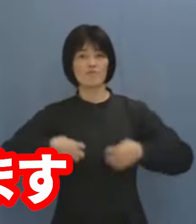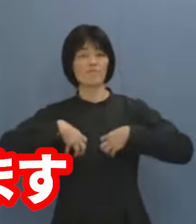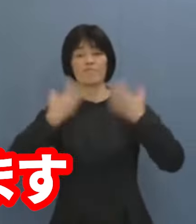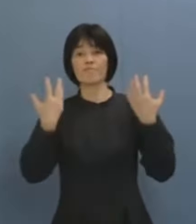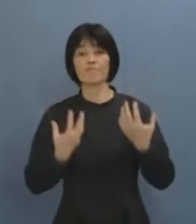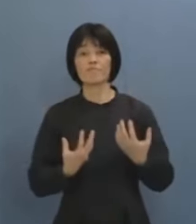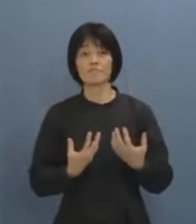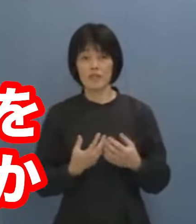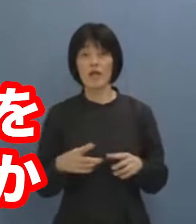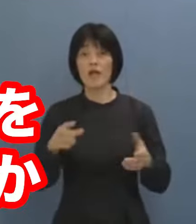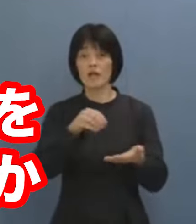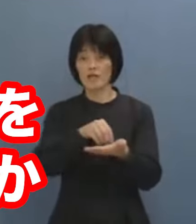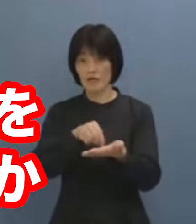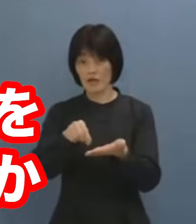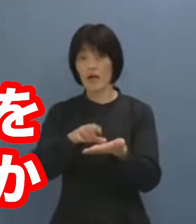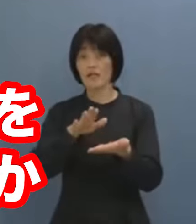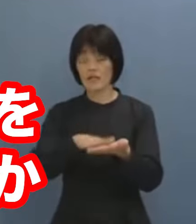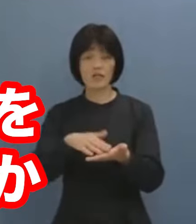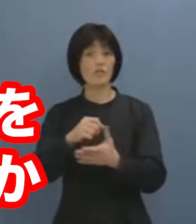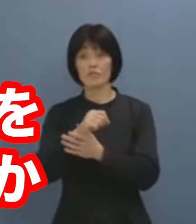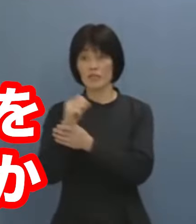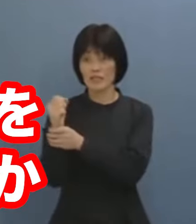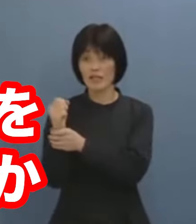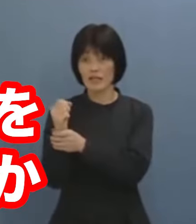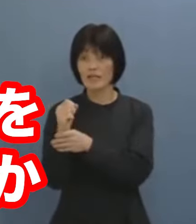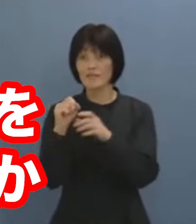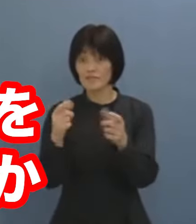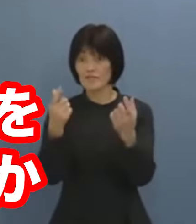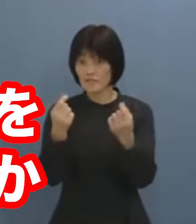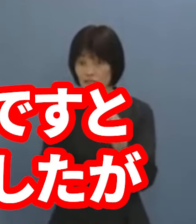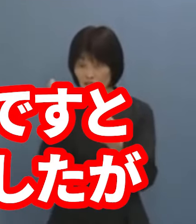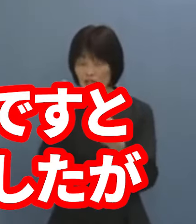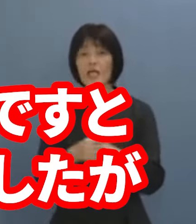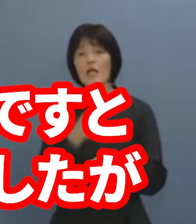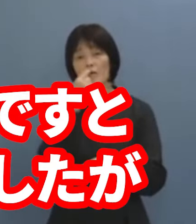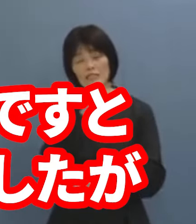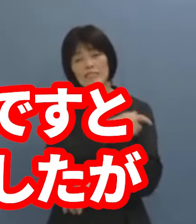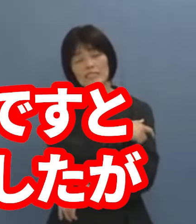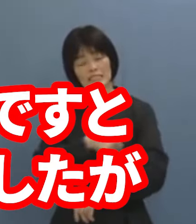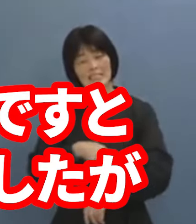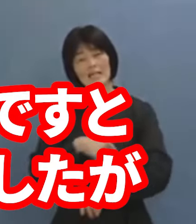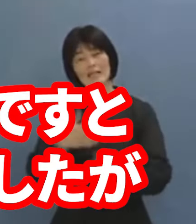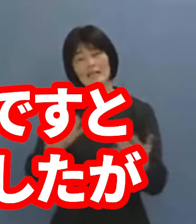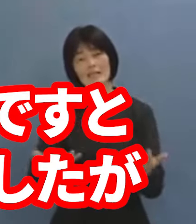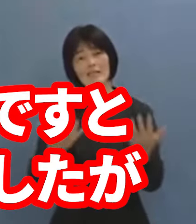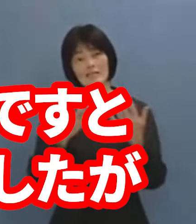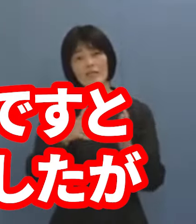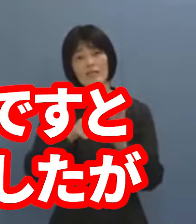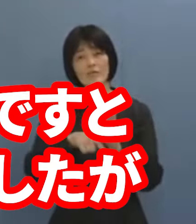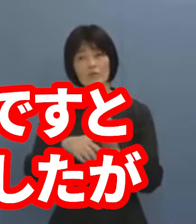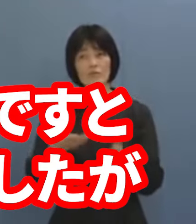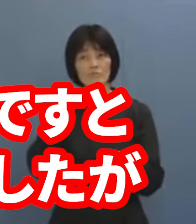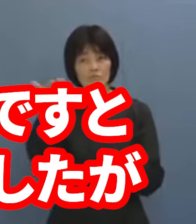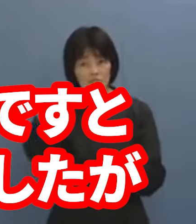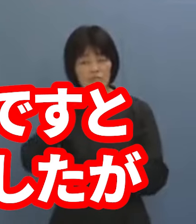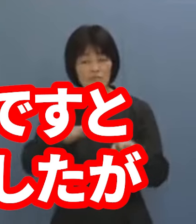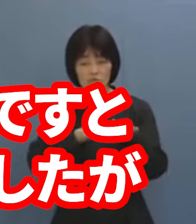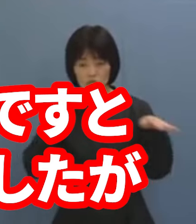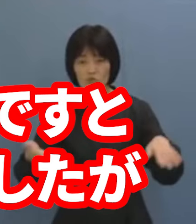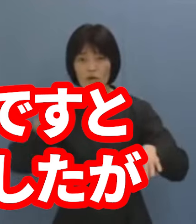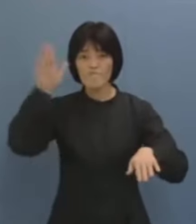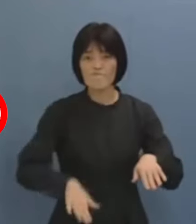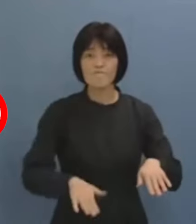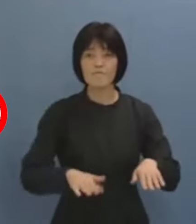ていたと思います。で、まあ、私が会見で2回ほどですね、机を叩いたことはないですかと聞いた際も知事はないですというふうに否定されていました